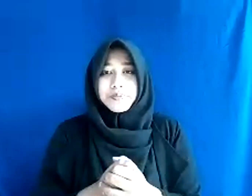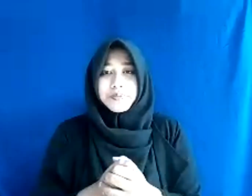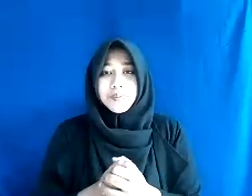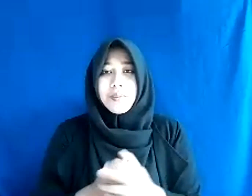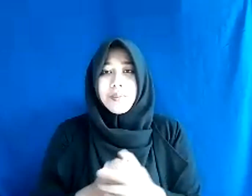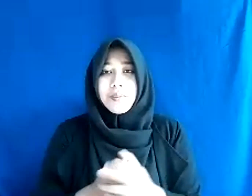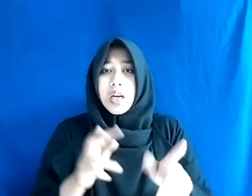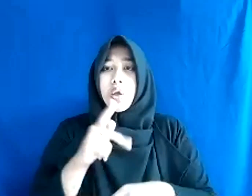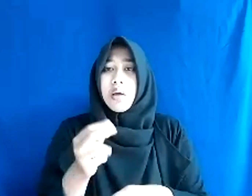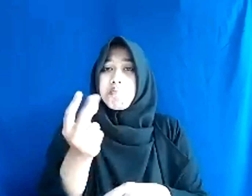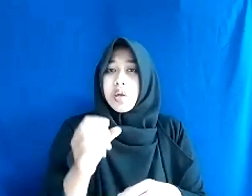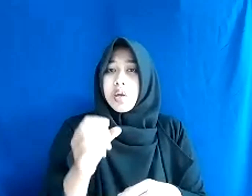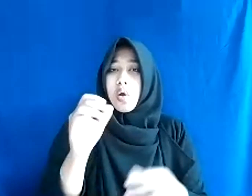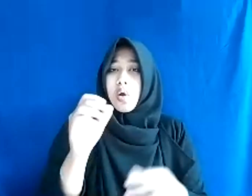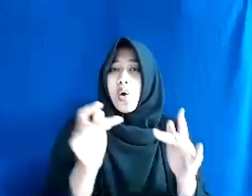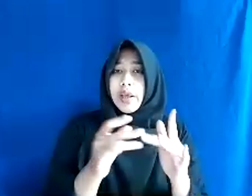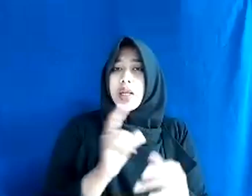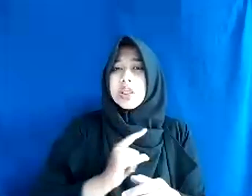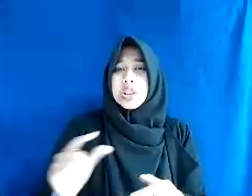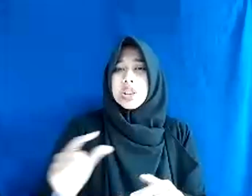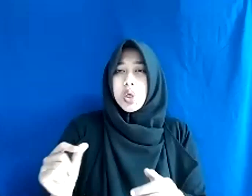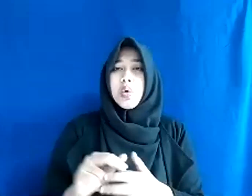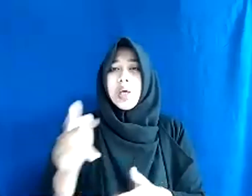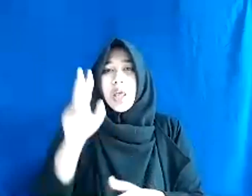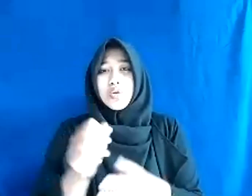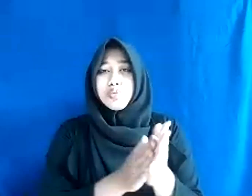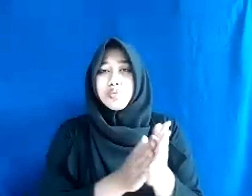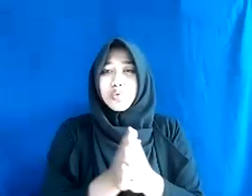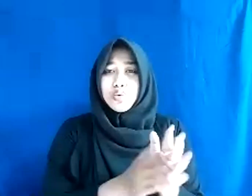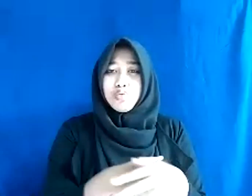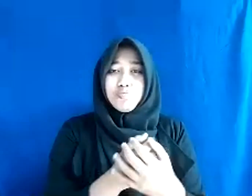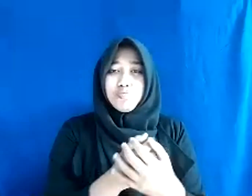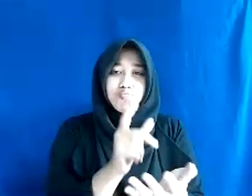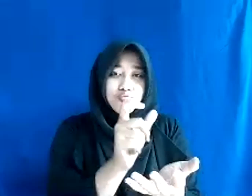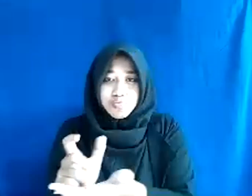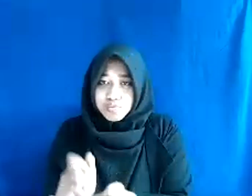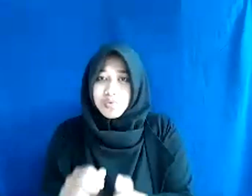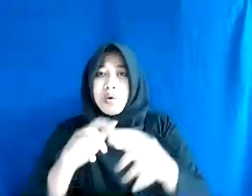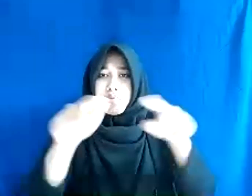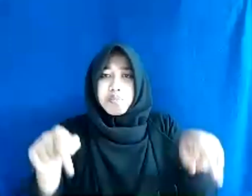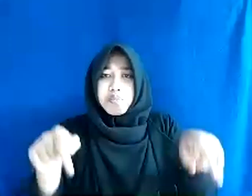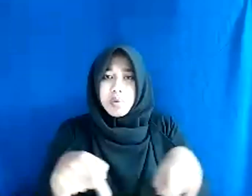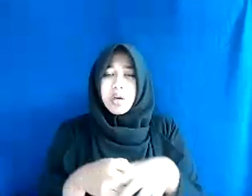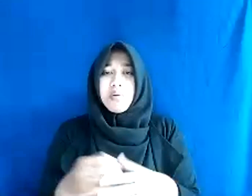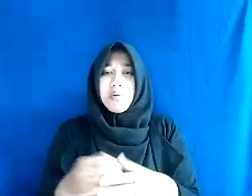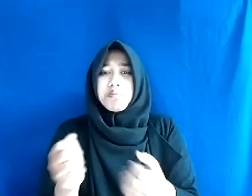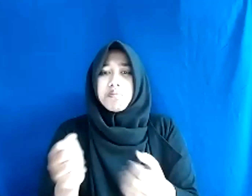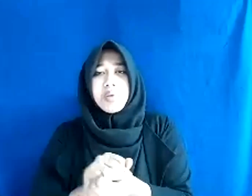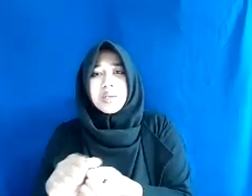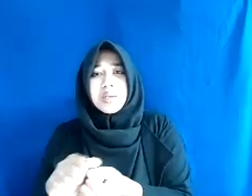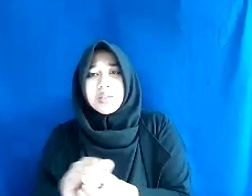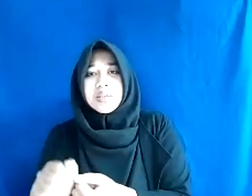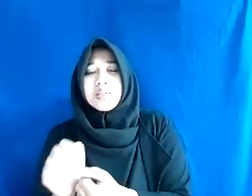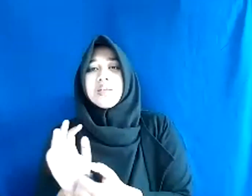maka kita harus mencuci dulu luarnya, kita harus membersihkan dulu. Mohon maaf, ada